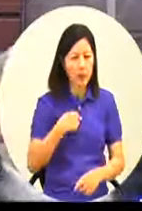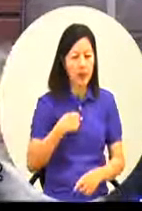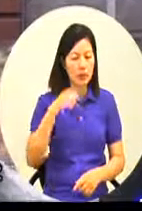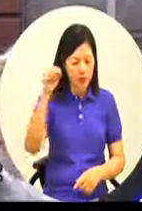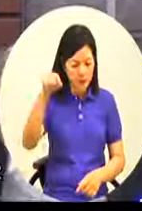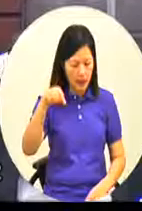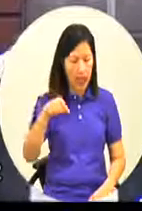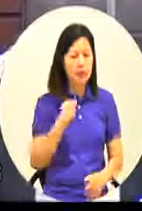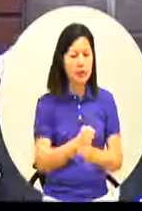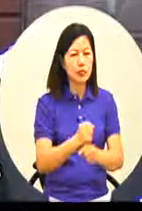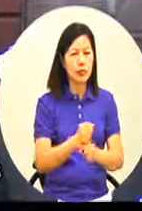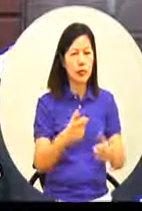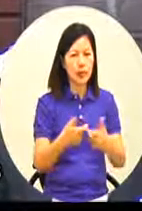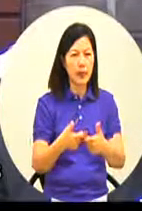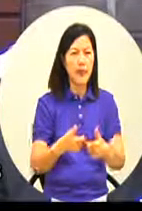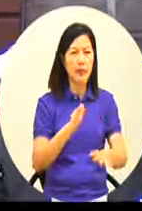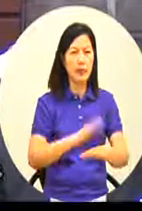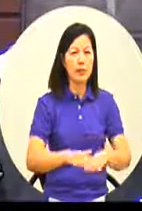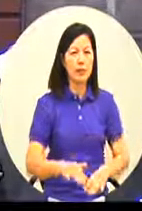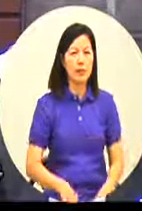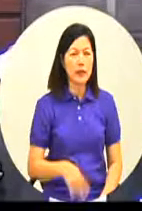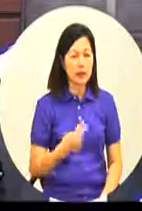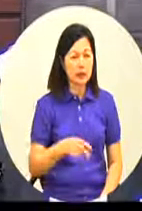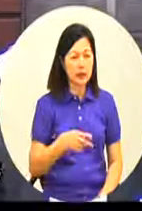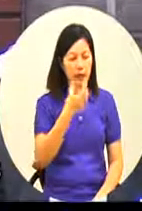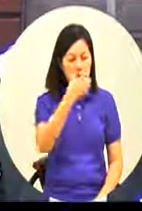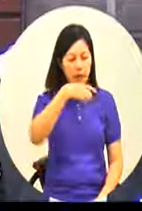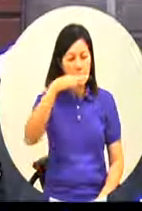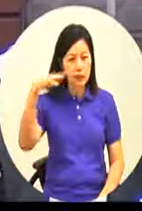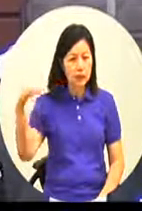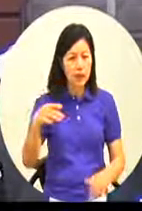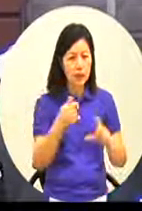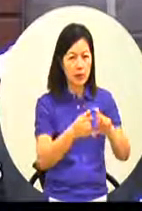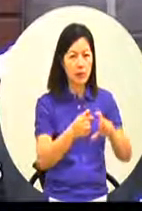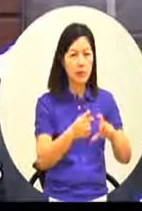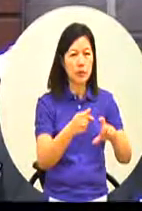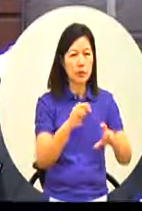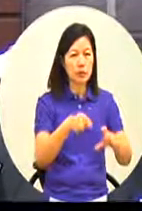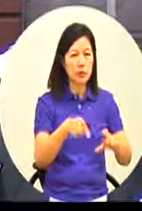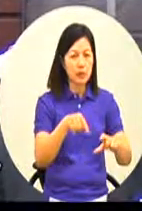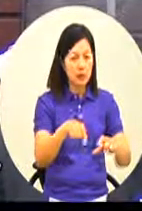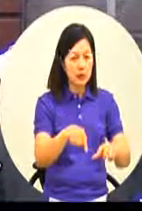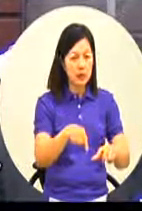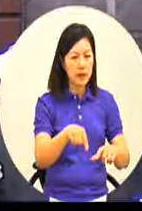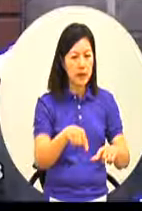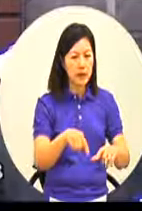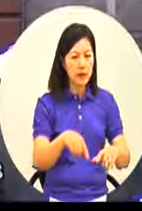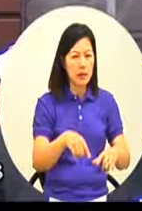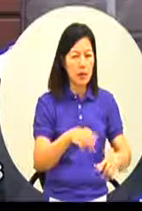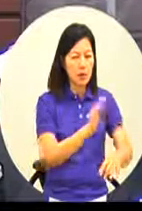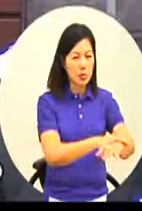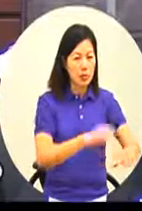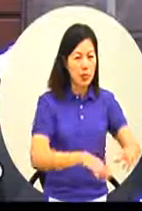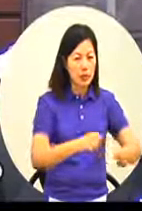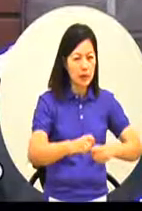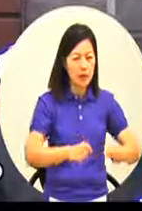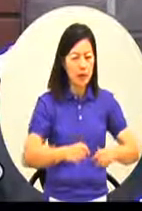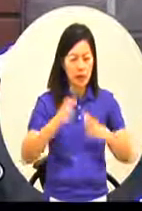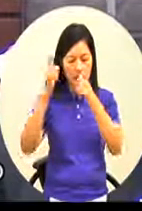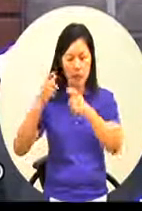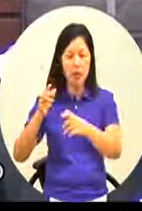做。啊，另外，议员咧关心咱凤山计划的部分哦，确实，不管在左营计划或高雄计